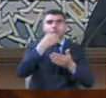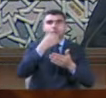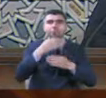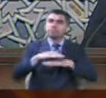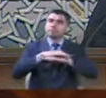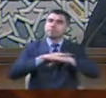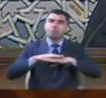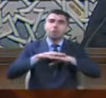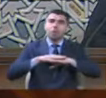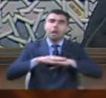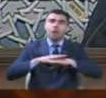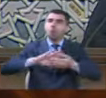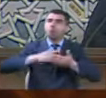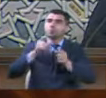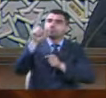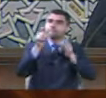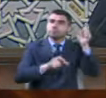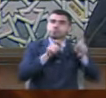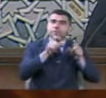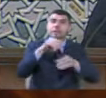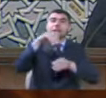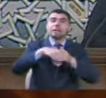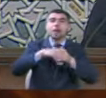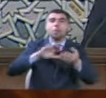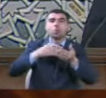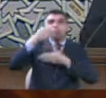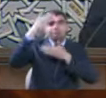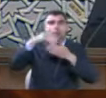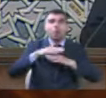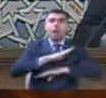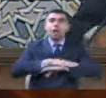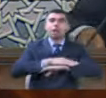في مستوى النخبة التي أهلها المغرب لتدبير شؤونه.